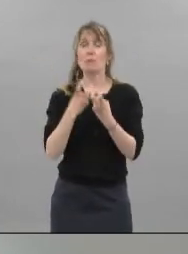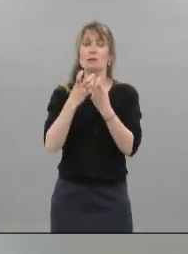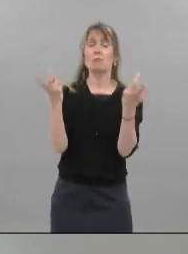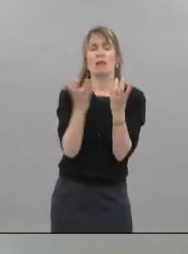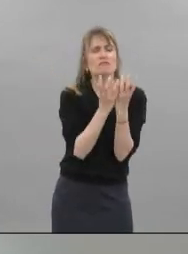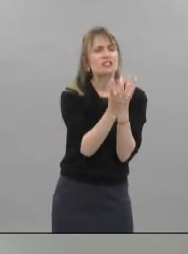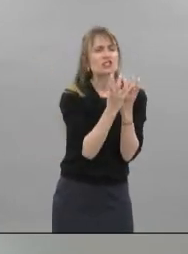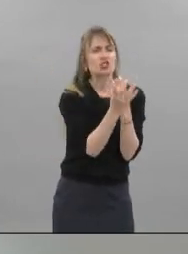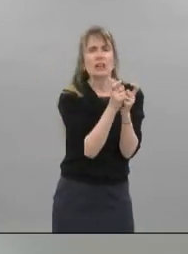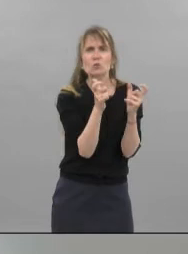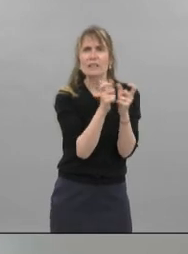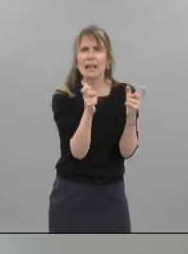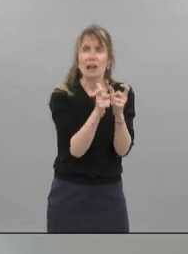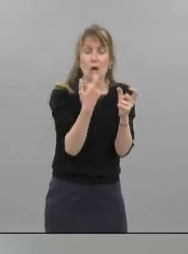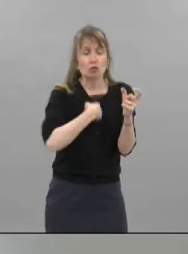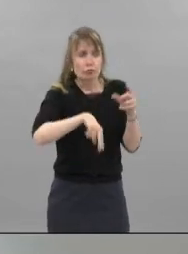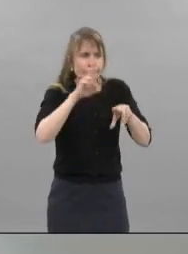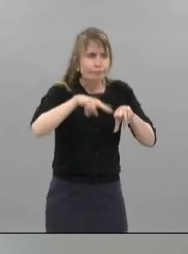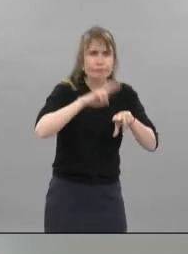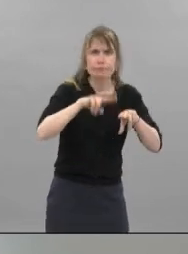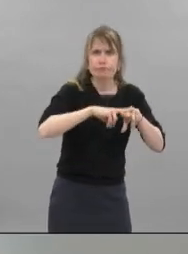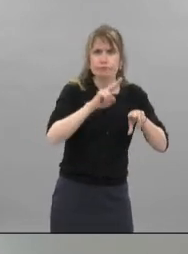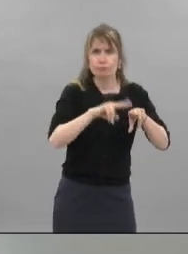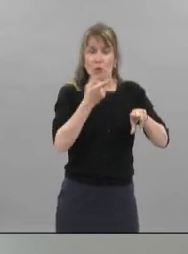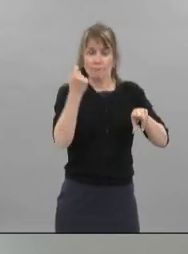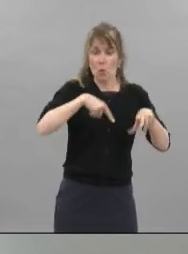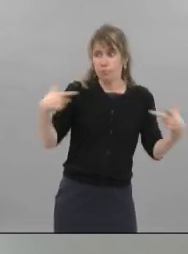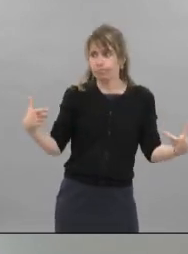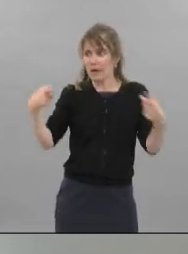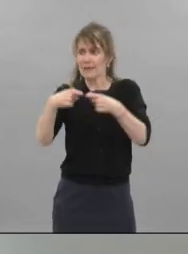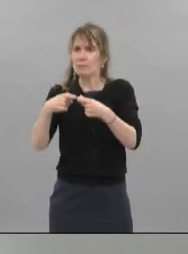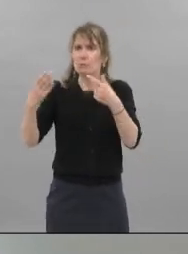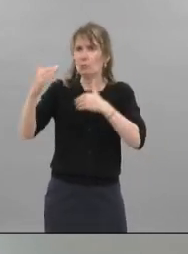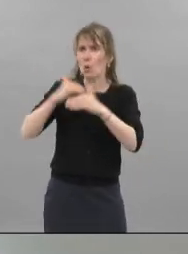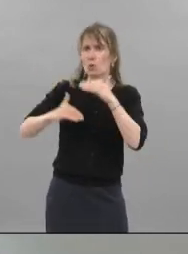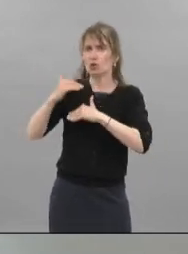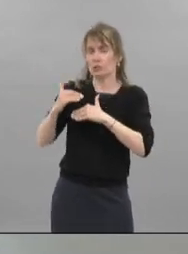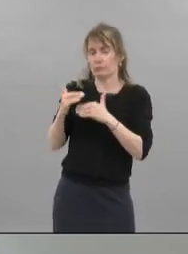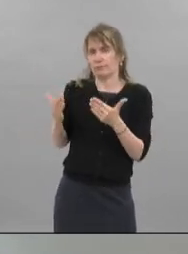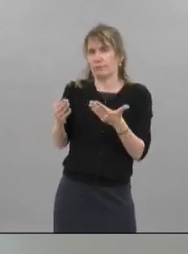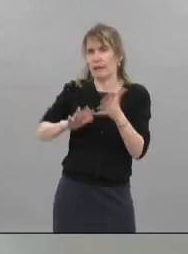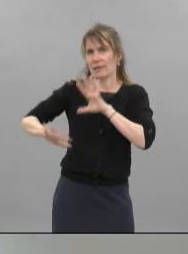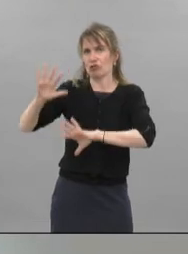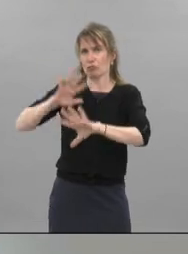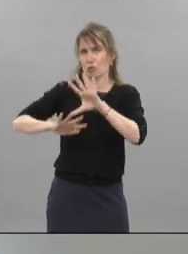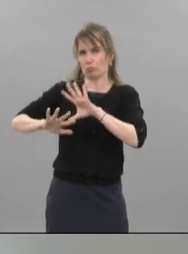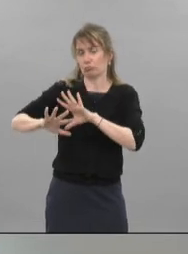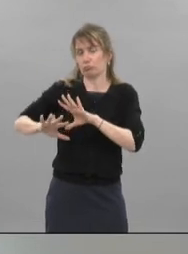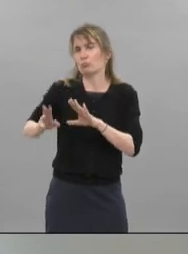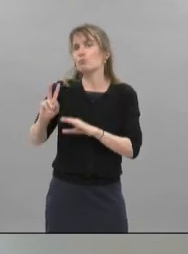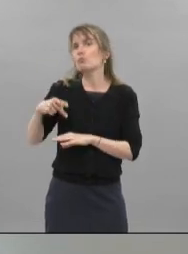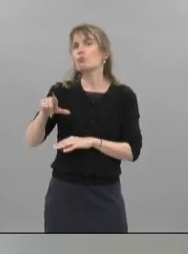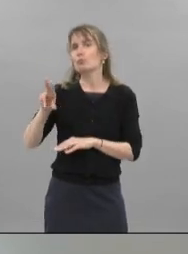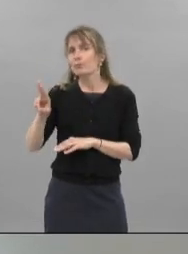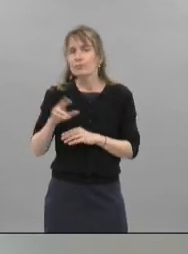friches industrielles afin qu'elles soient compatibles avec les projets d'aménagement prévus dans les documents d'urbanisme. L'objectif de ce vœu, c'est